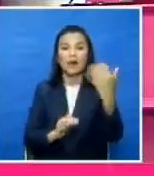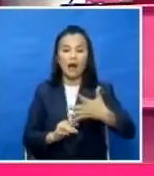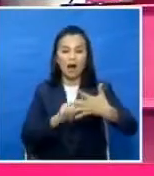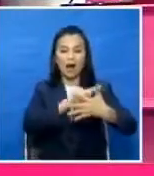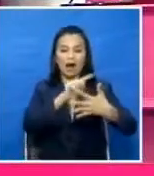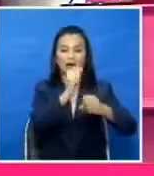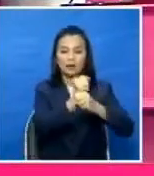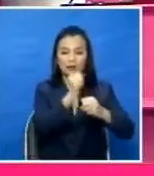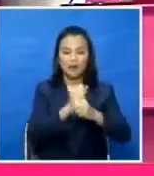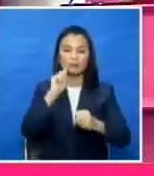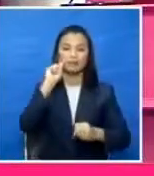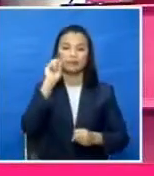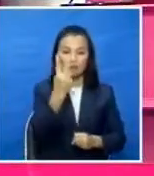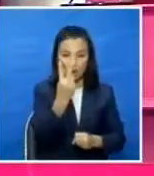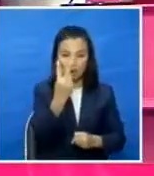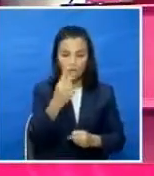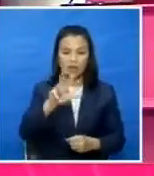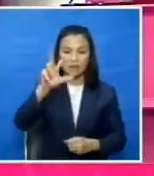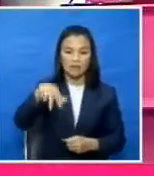ครั้ง